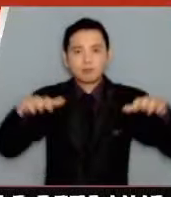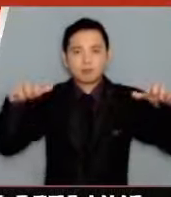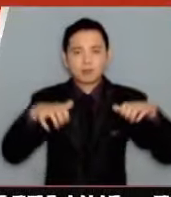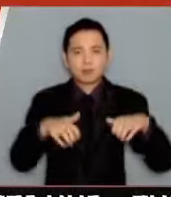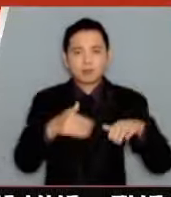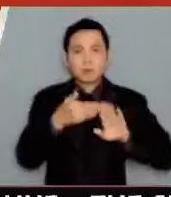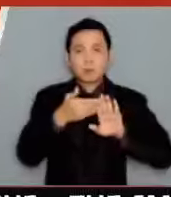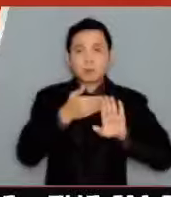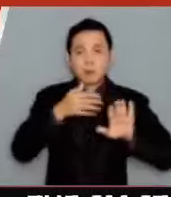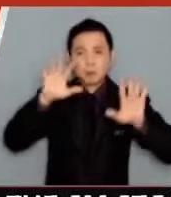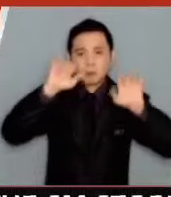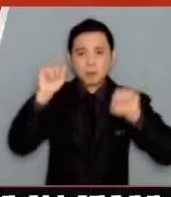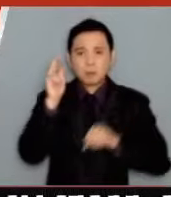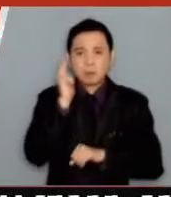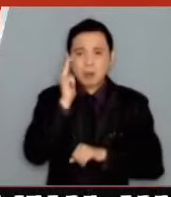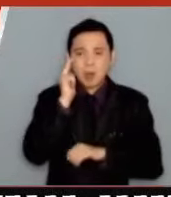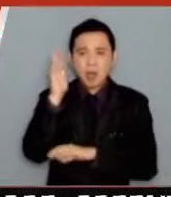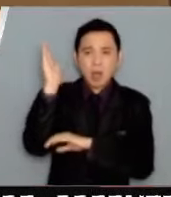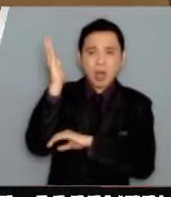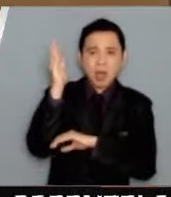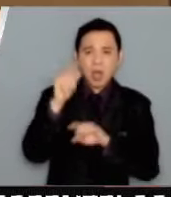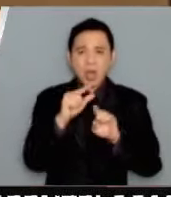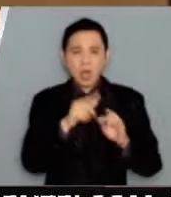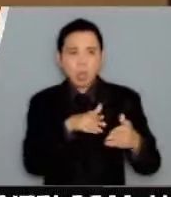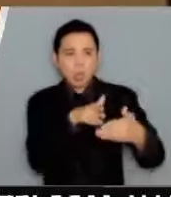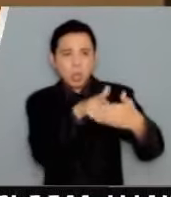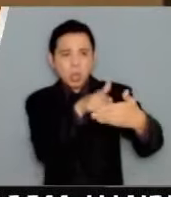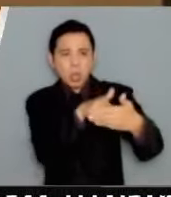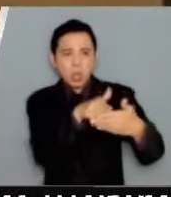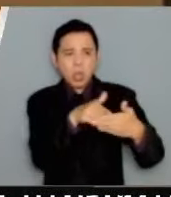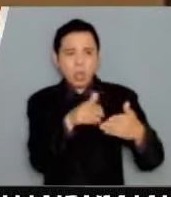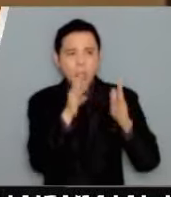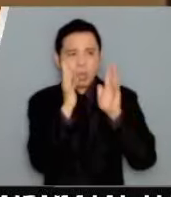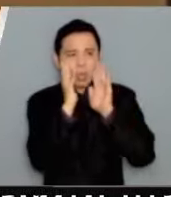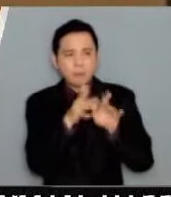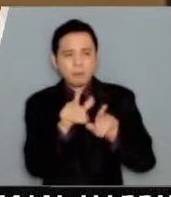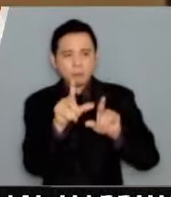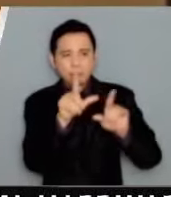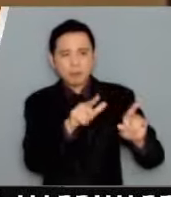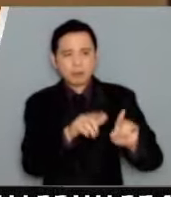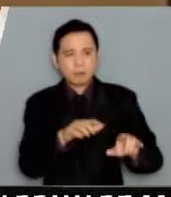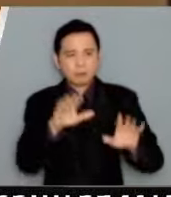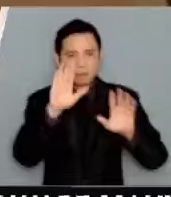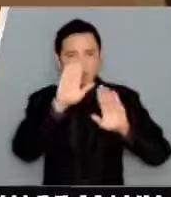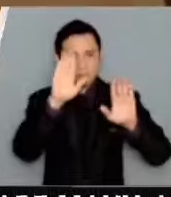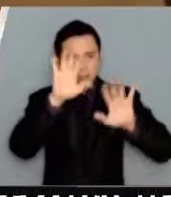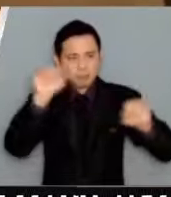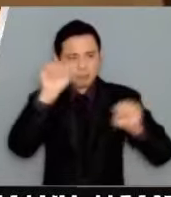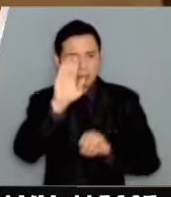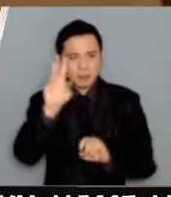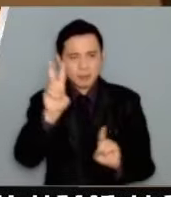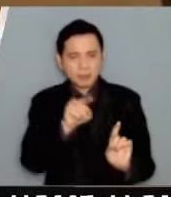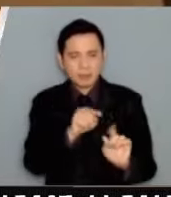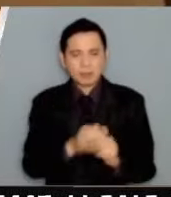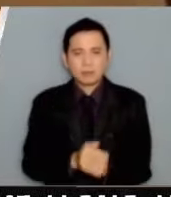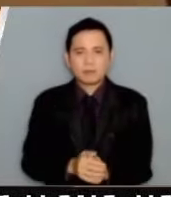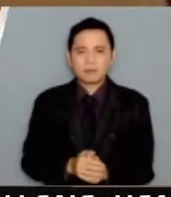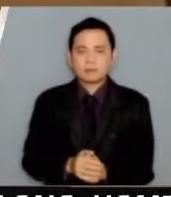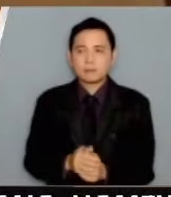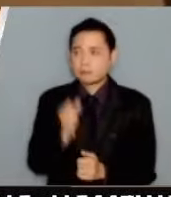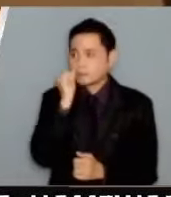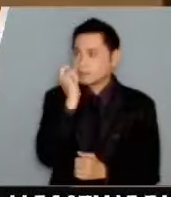Pangulong Rodrigo Duterte ang kanyang mister. Sabi ng Pangulo, papalitan lamang ang isang cabinet secretary kung siya ay